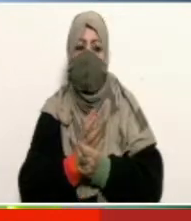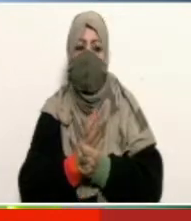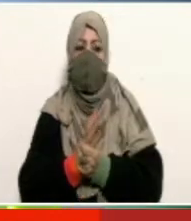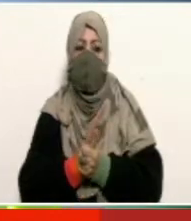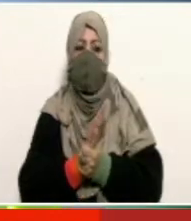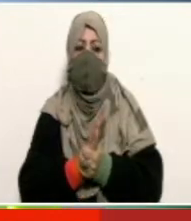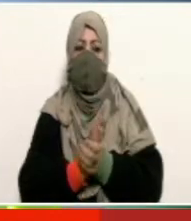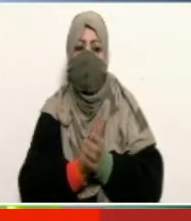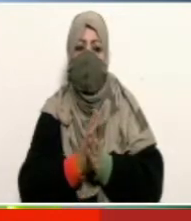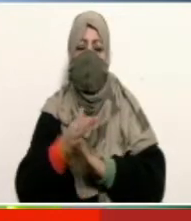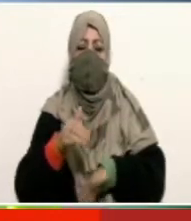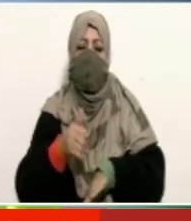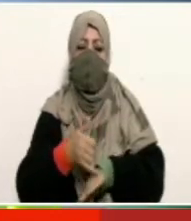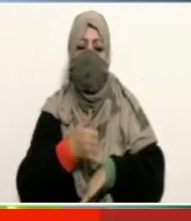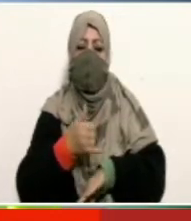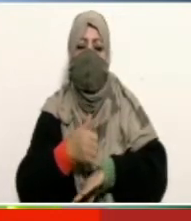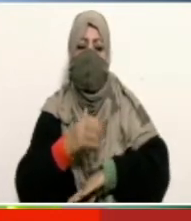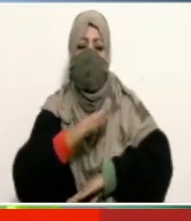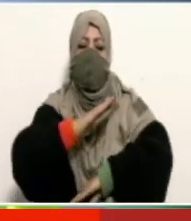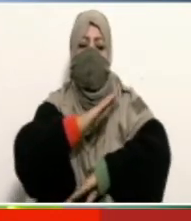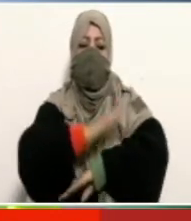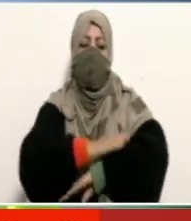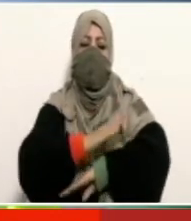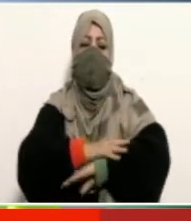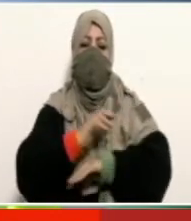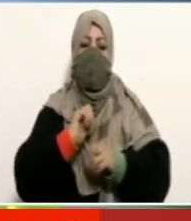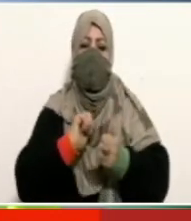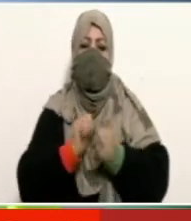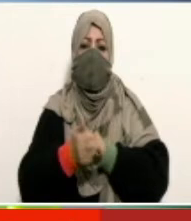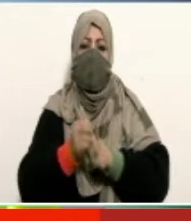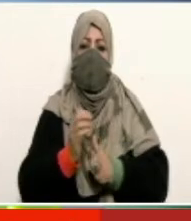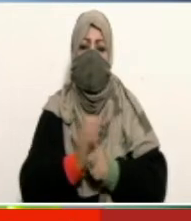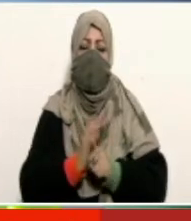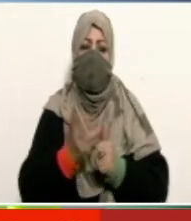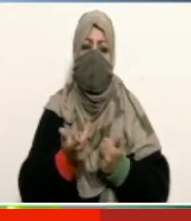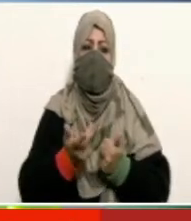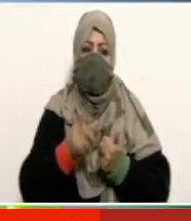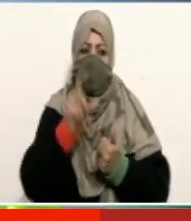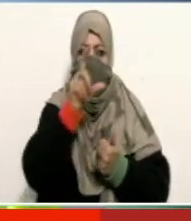ما تطلقش. شنو يعني حكم الدين فيه؟